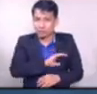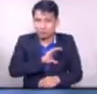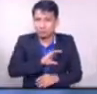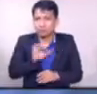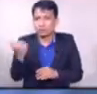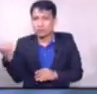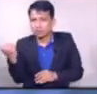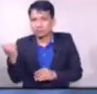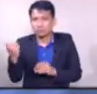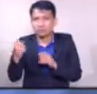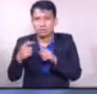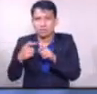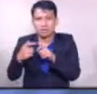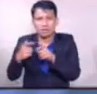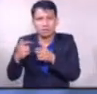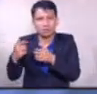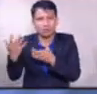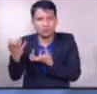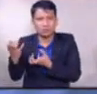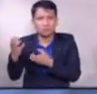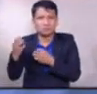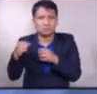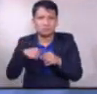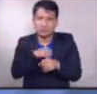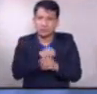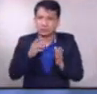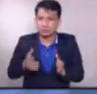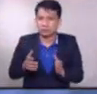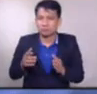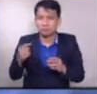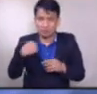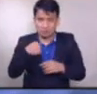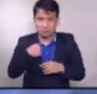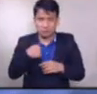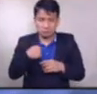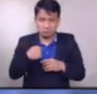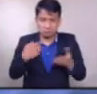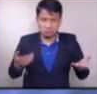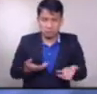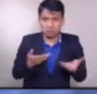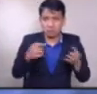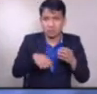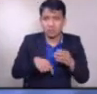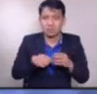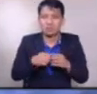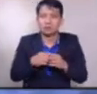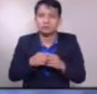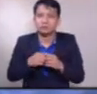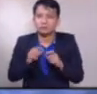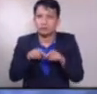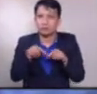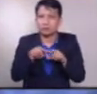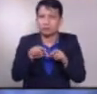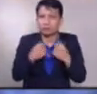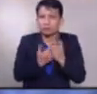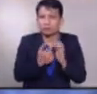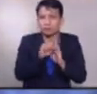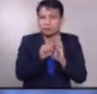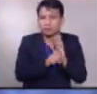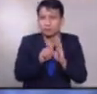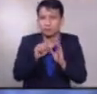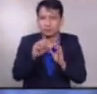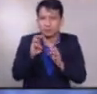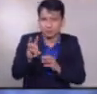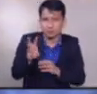tanong po yan, Ma'am Luchi. Dito po sa amin sa indigenous people, meron kaming Section 16 ng Republic Act 8371. Ang